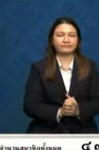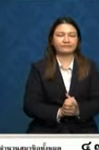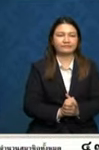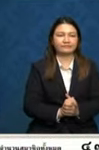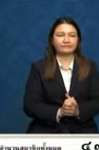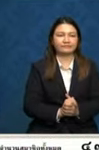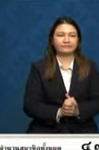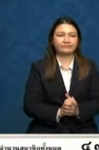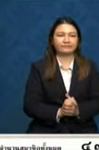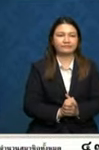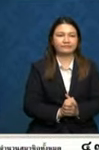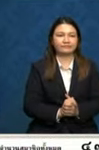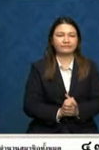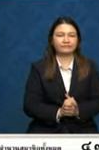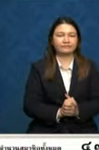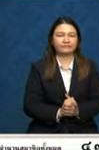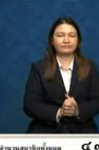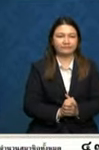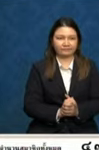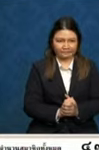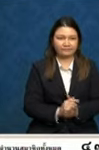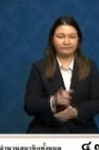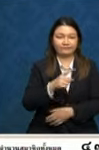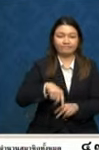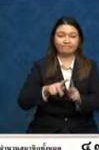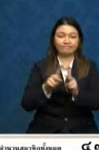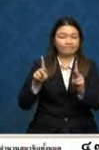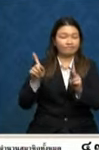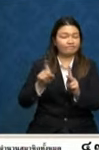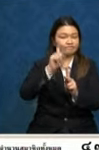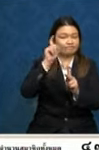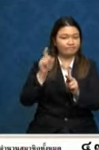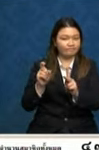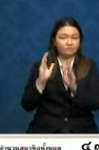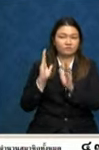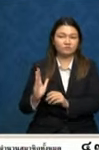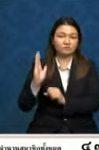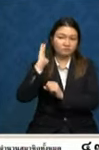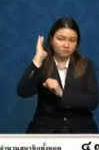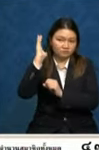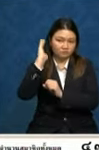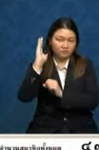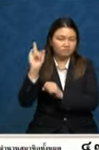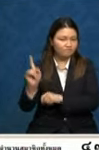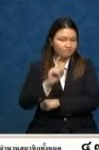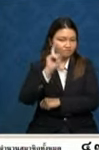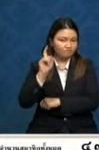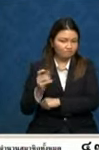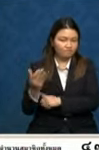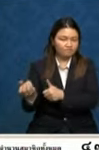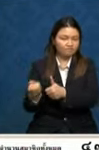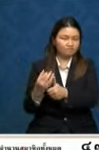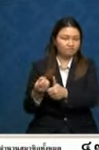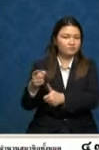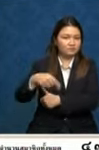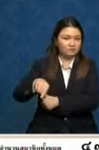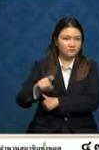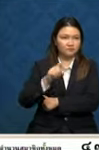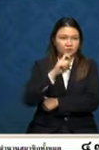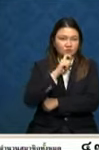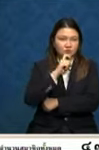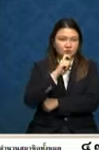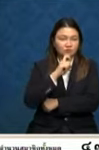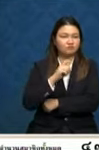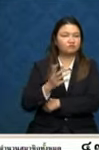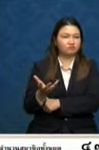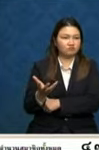แม้ว่ากรรมการที่ขอสงวนความเห็นนะครับและผู้แปรยติที่ขอสงวนคำแปรยติไม่ติดใจนะครับ